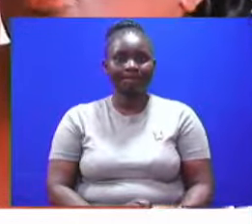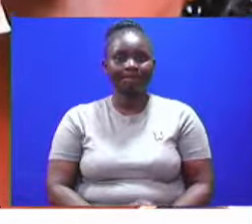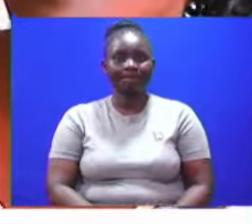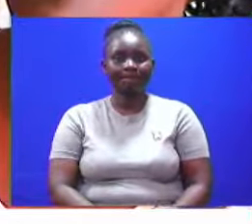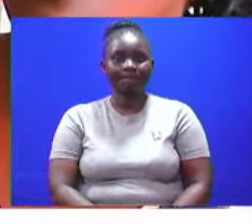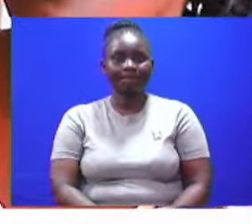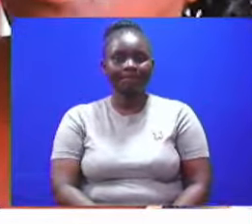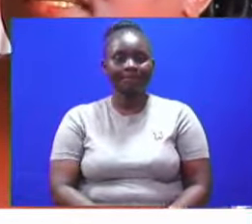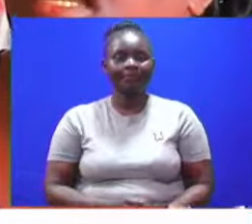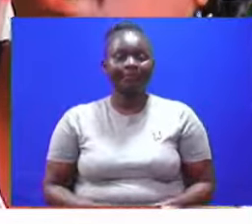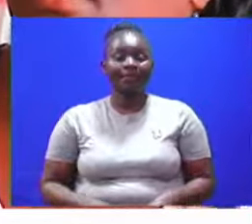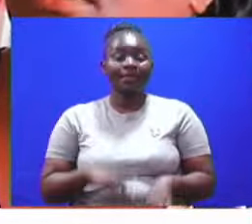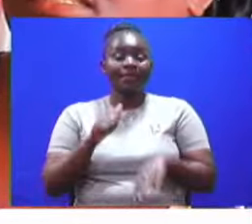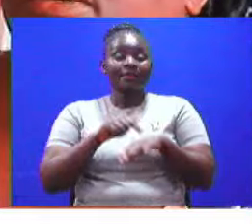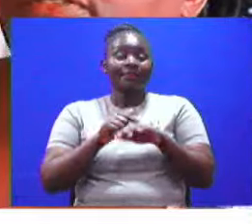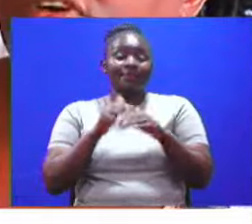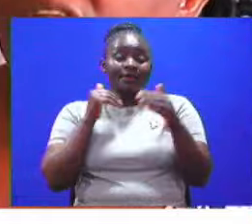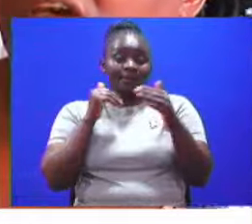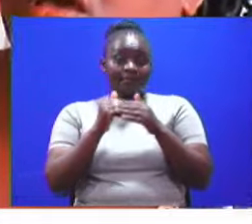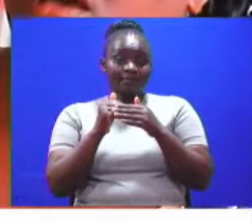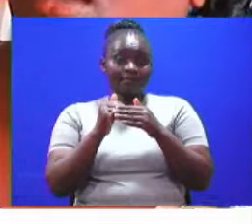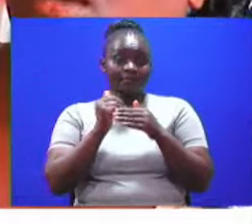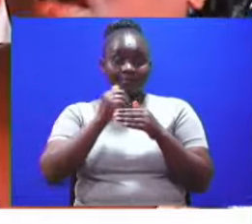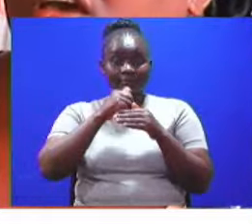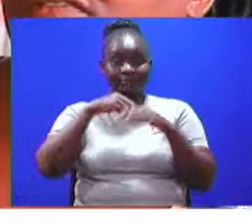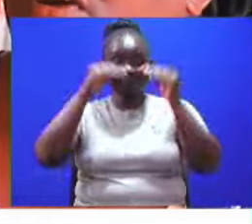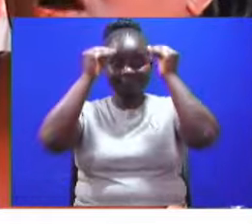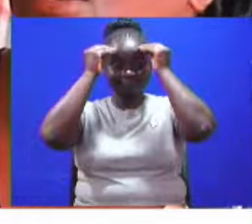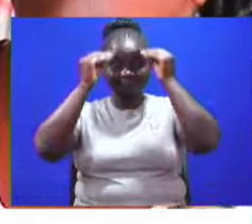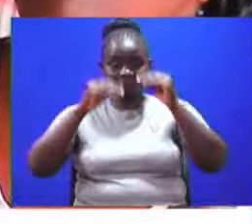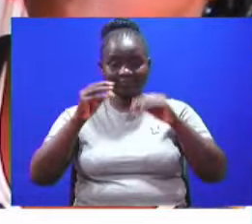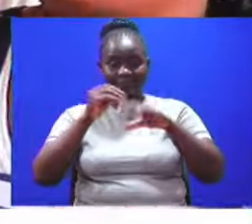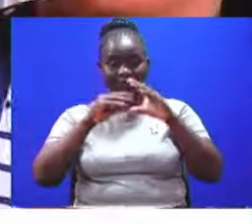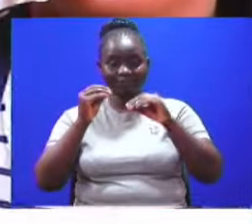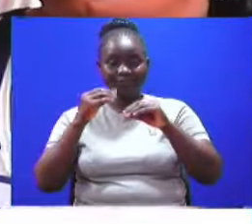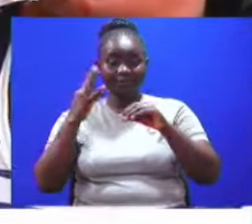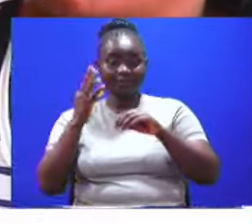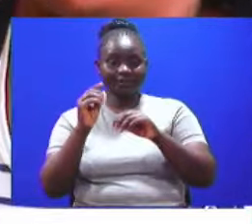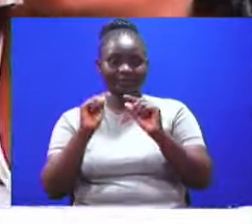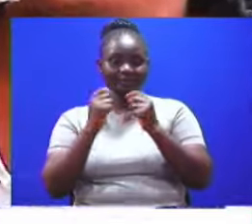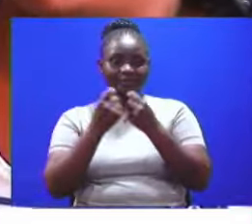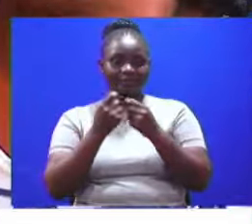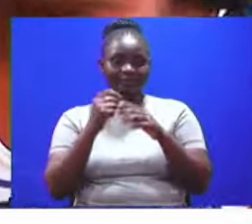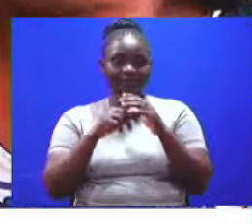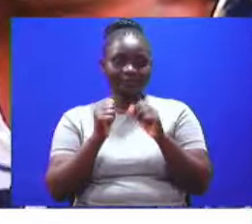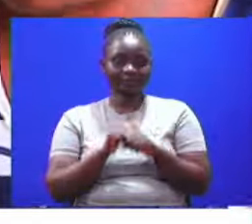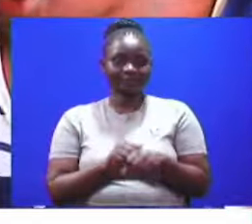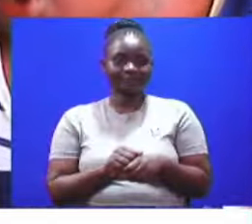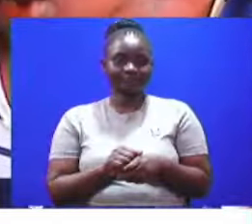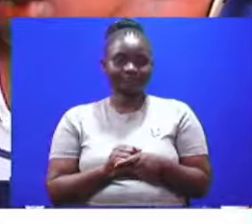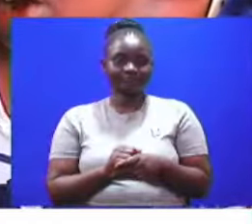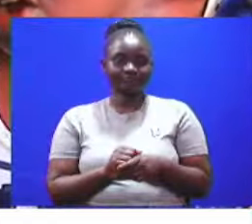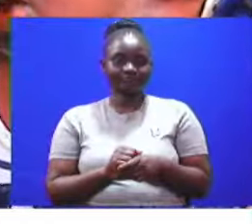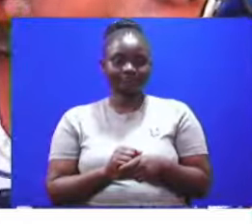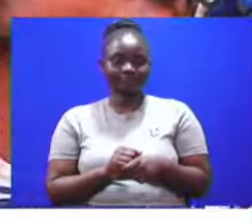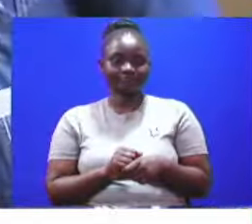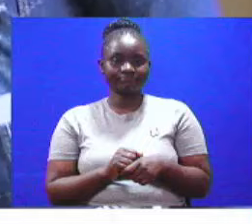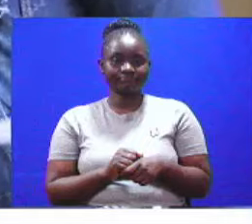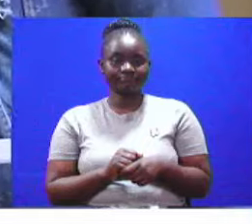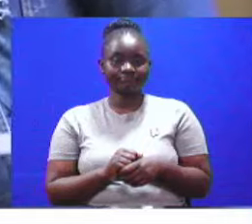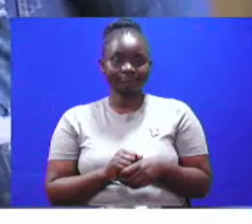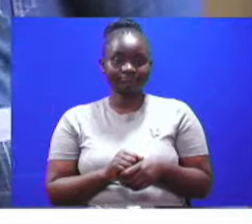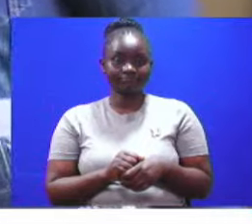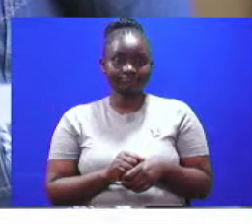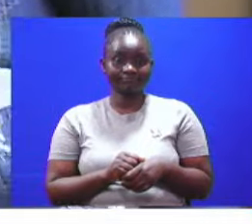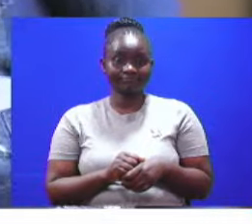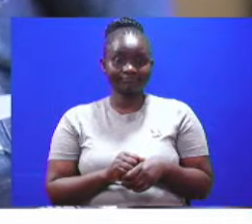forever. Chinga kia matukabere irange abaro kio kure na chisukuru asetam ya gata to. Makes us